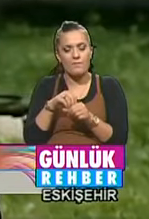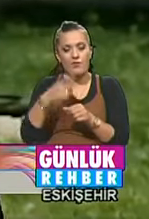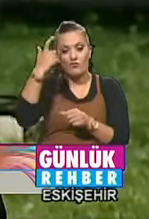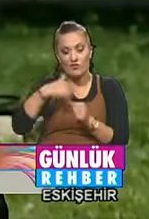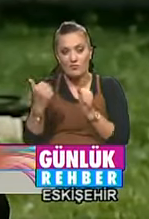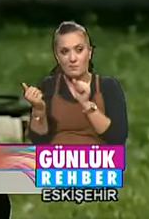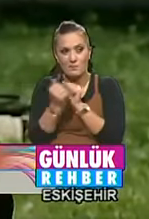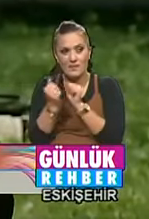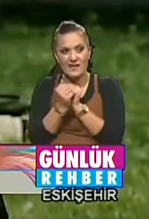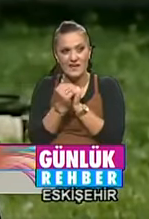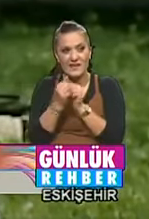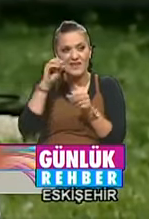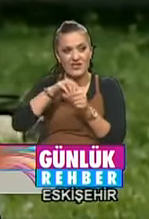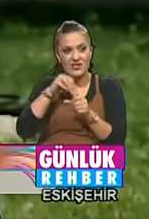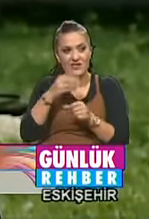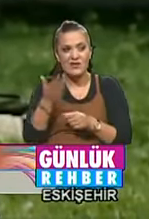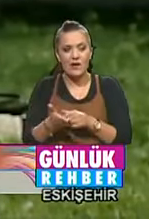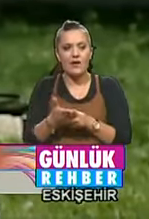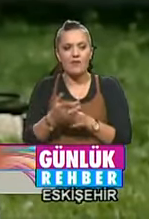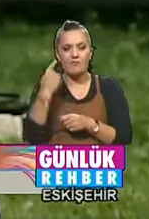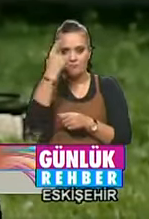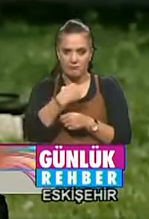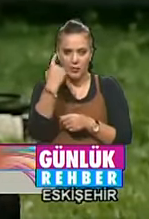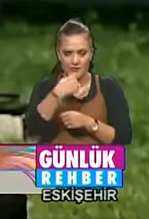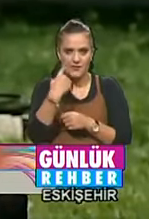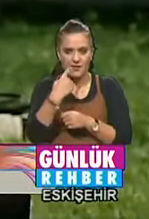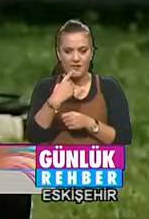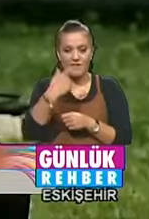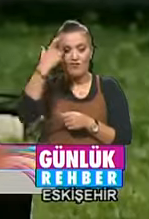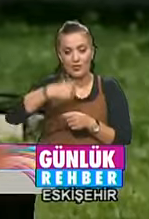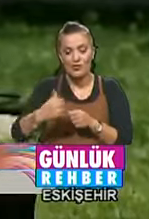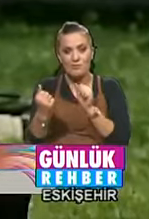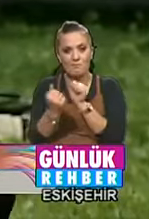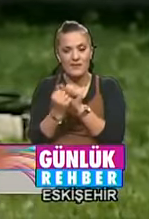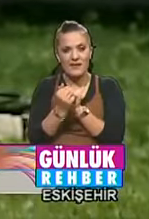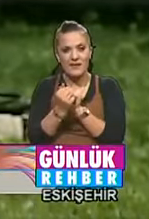birliğinin içindeydiler. Dolayısıyla vücut